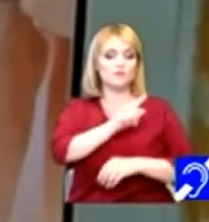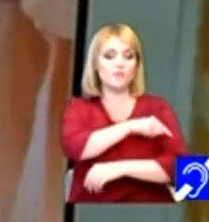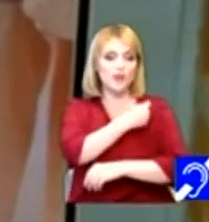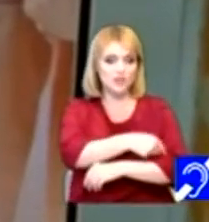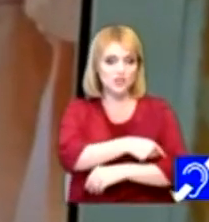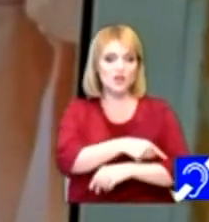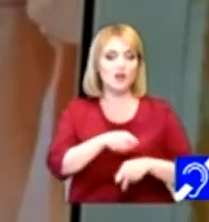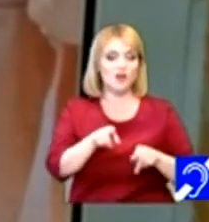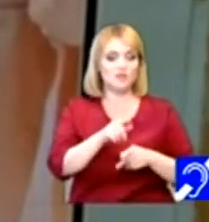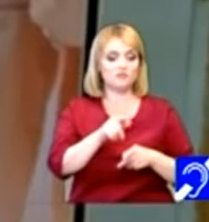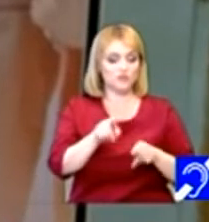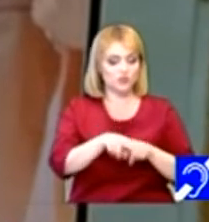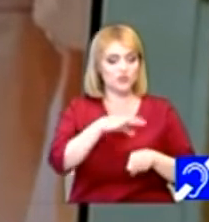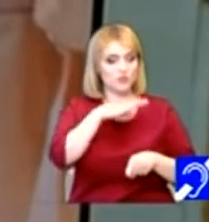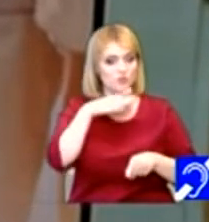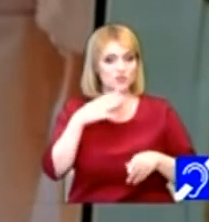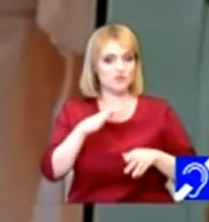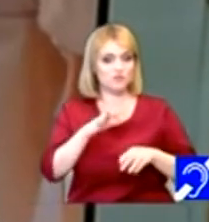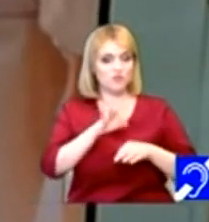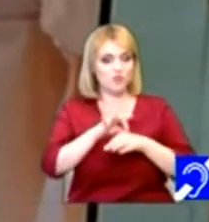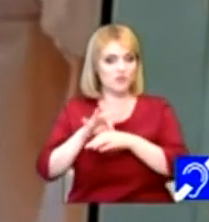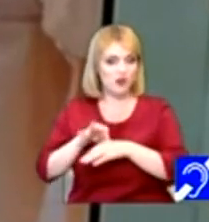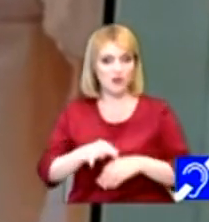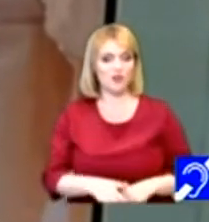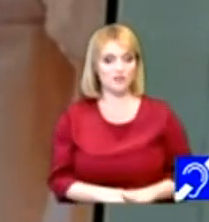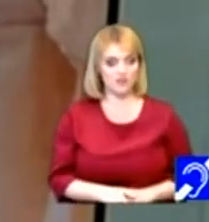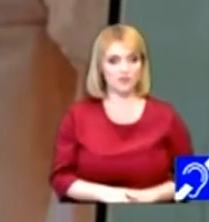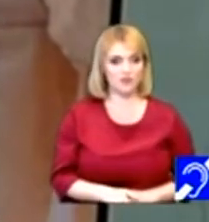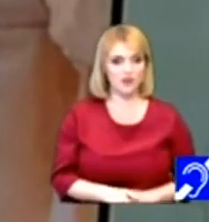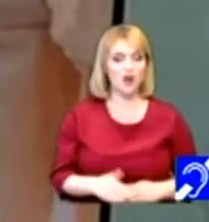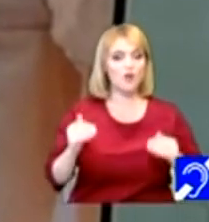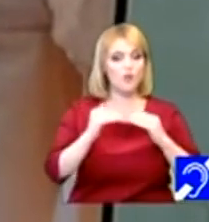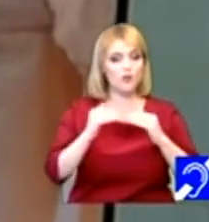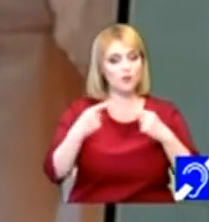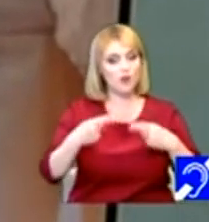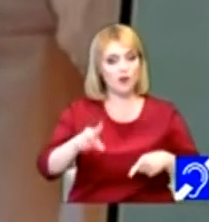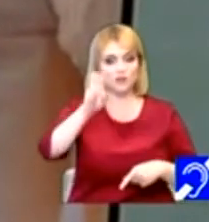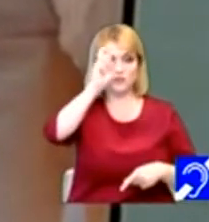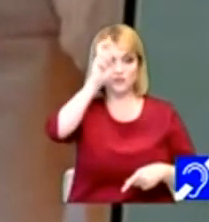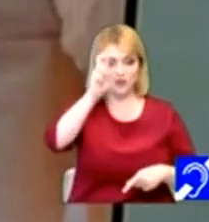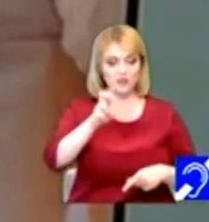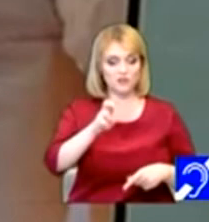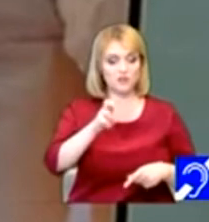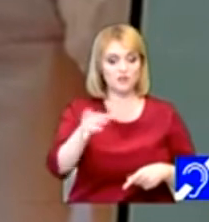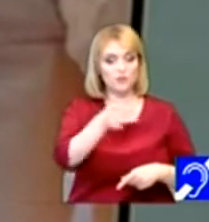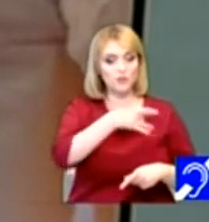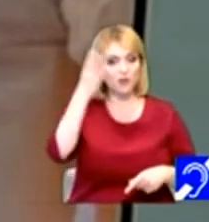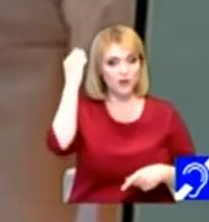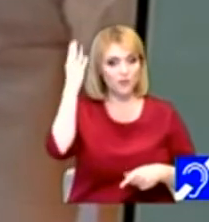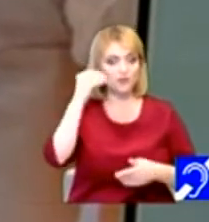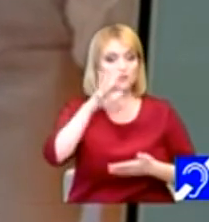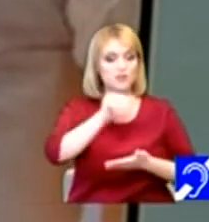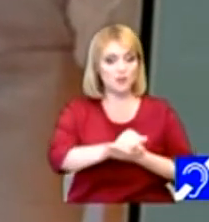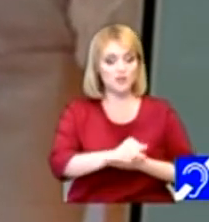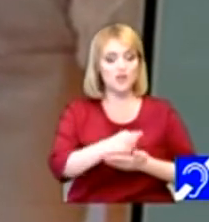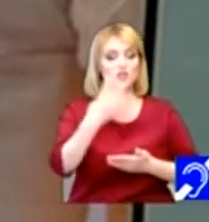peste 4.400. Incidența bolii la 1 milion de locuitori comparativ cu alte state situează Republica Moldova pe locul 4 în lume